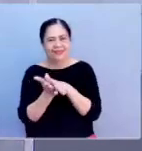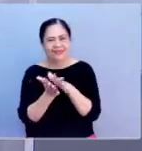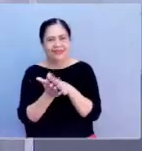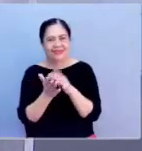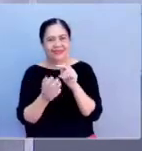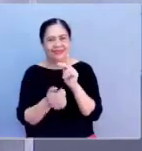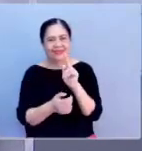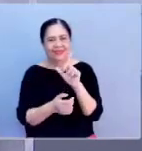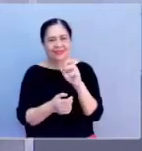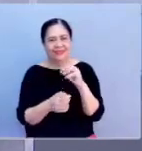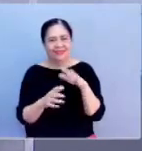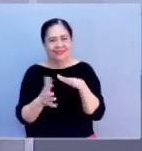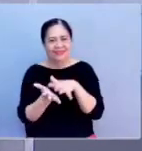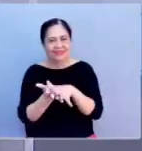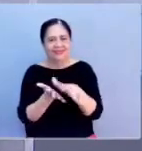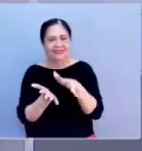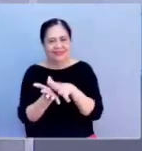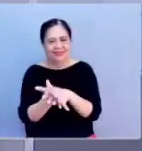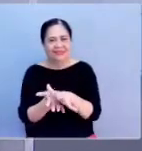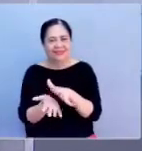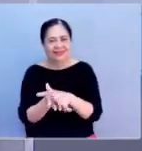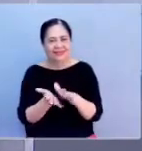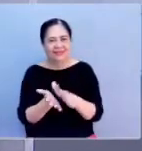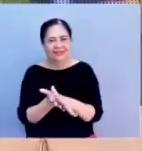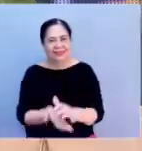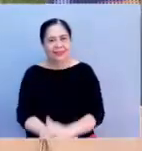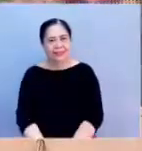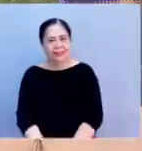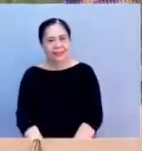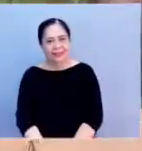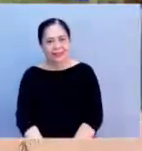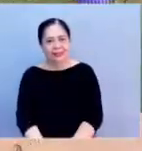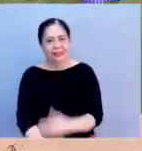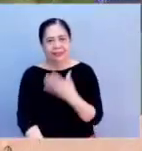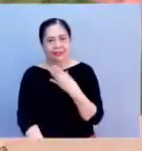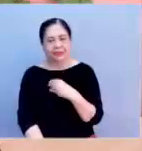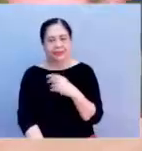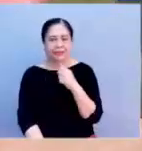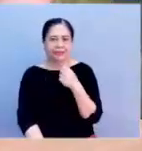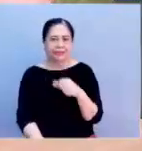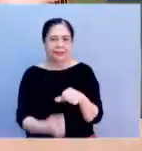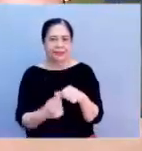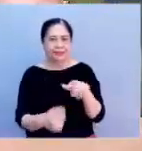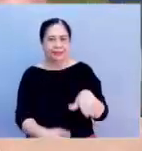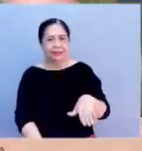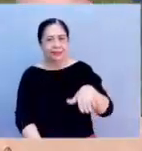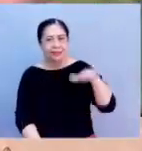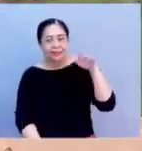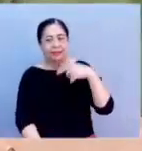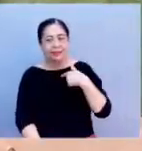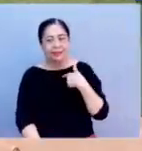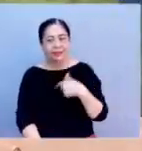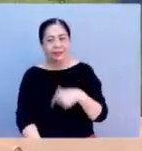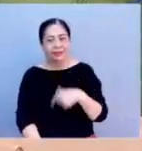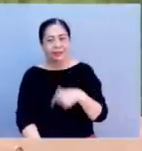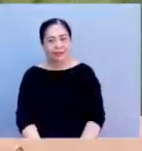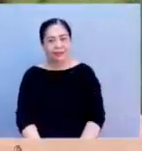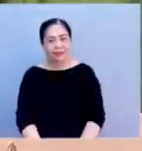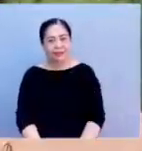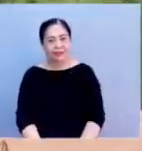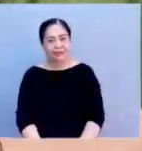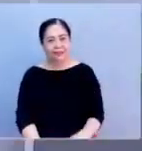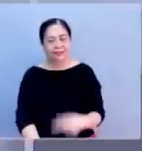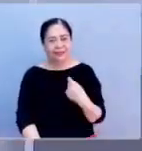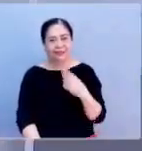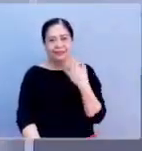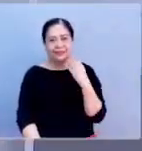siya, maaligas-gas. Yes. Diba? Sabi ko nga sa kanila, ang ganda kasi naalala ko yung childhood ko dahil gumagamit kami ng alpombra. Opo,